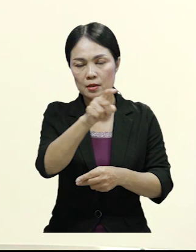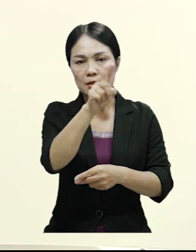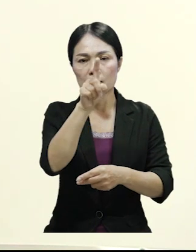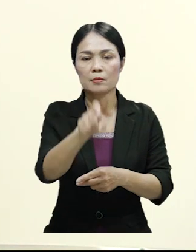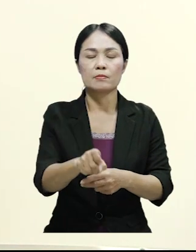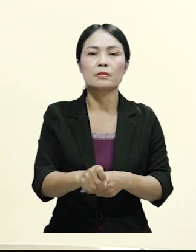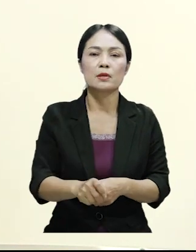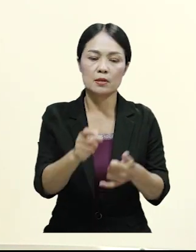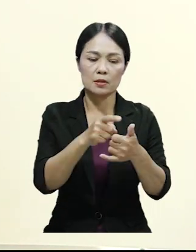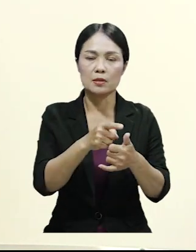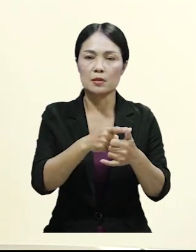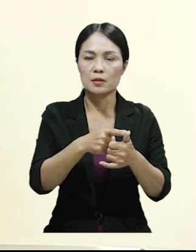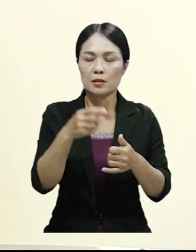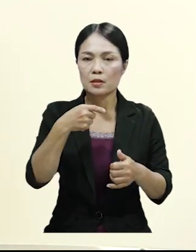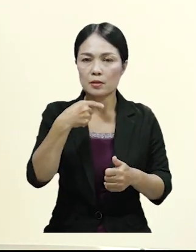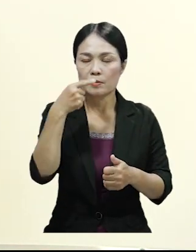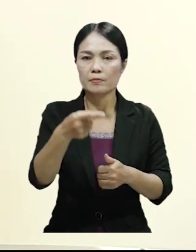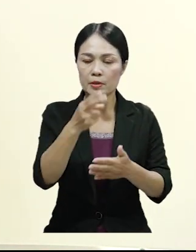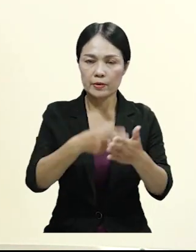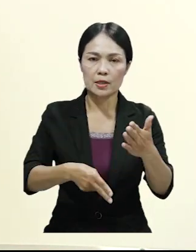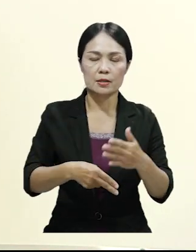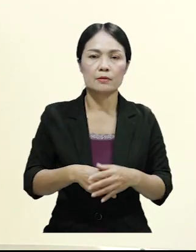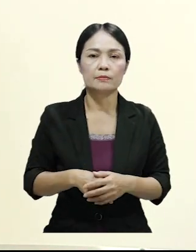ក្នុងសេចក្តីផ្ដើមយើងត្រូវនិយាយអំពីអ្វី